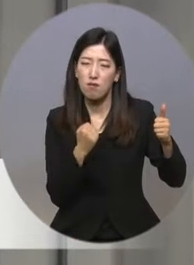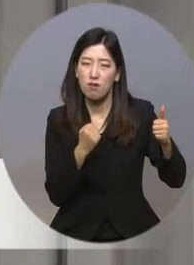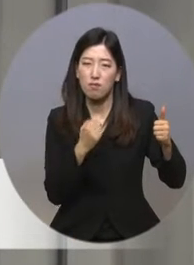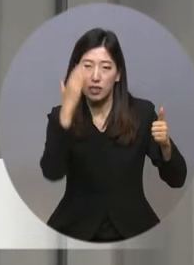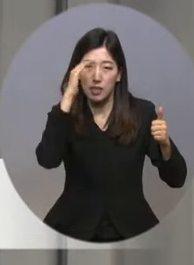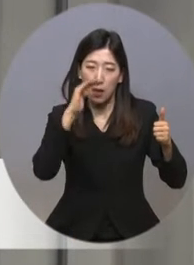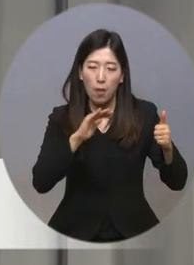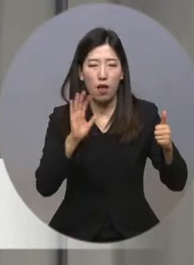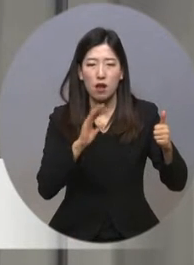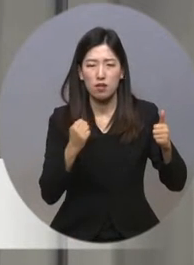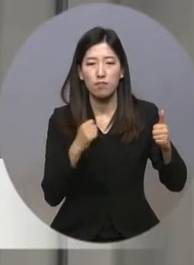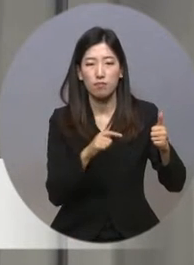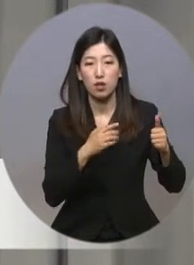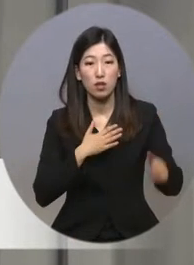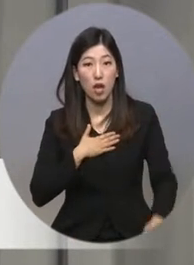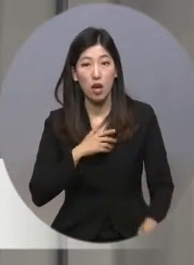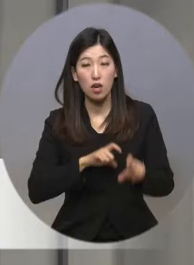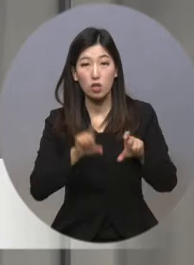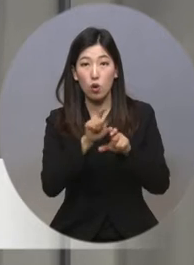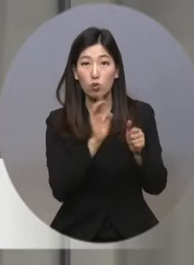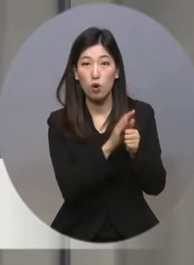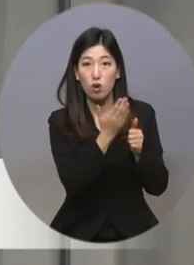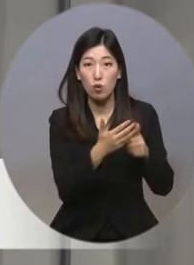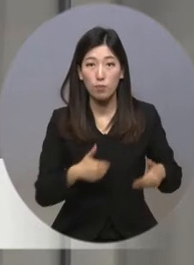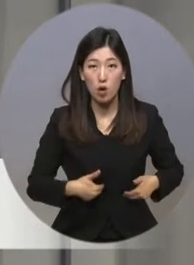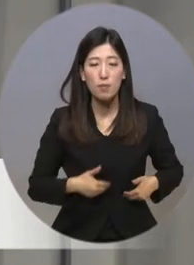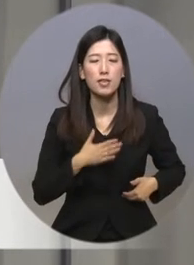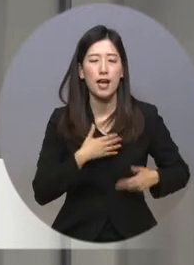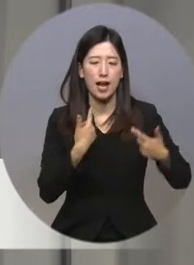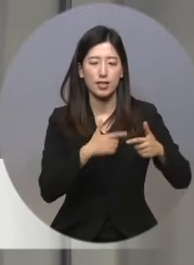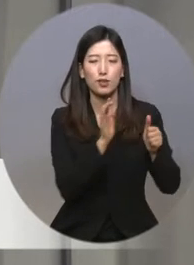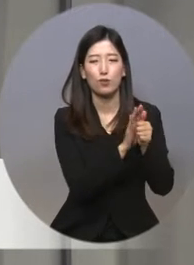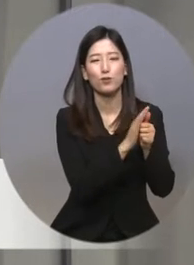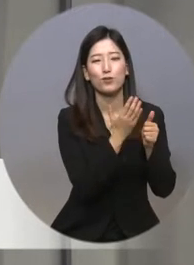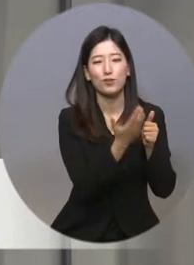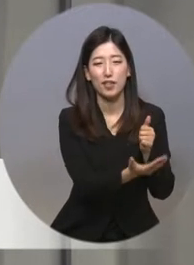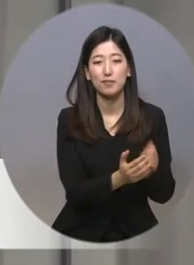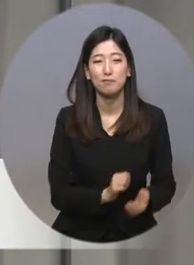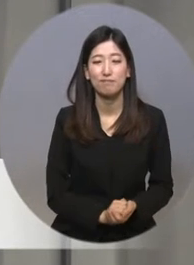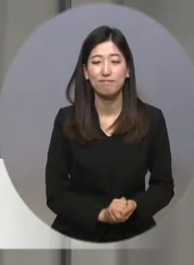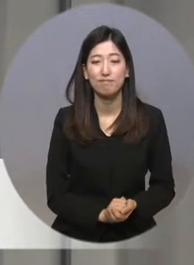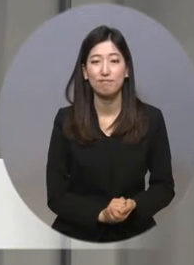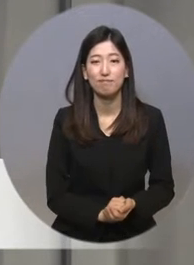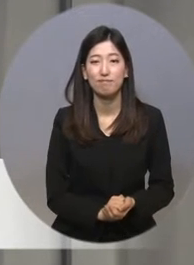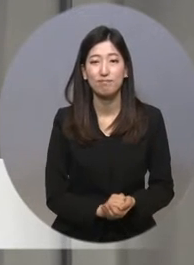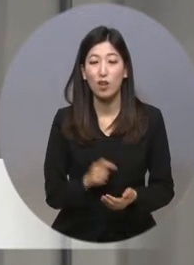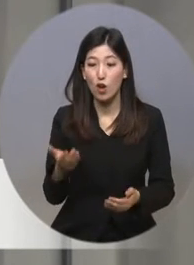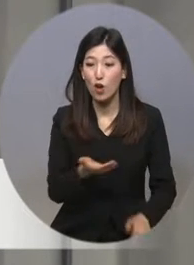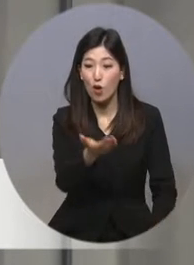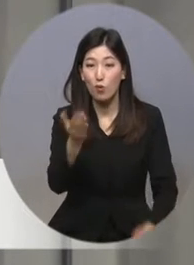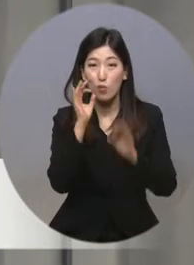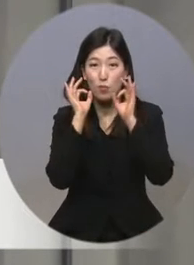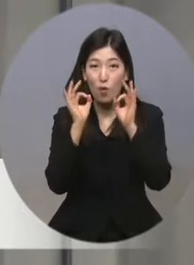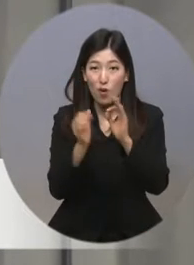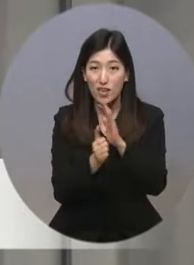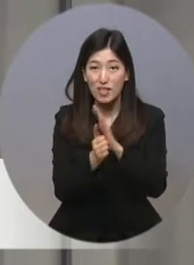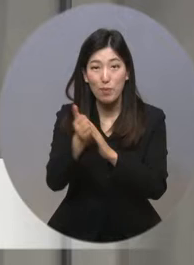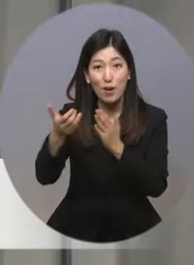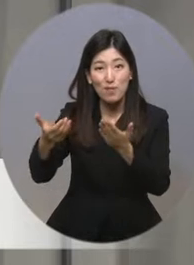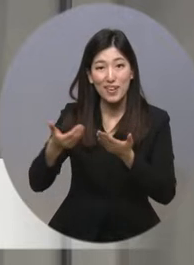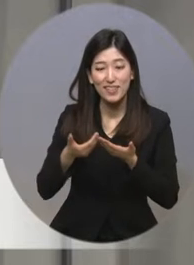얻은 지 좀 보려고 어두운 구도로 여러분들 하지만 변한다면 여러분들도 정치인은 합의를